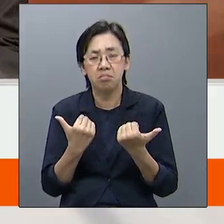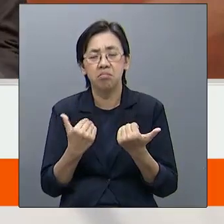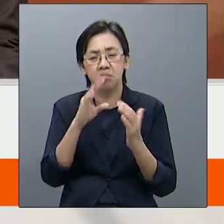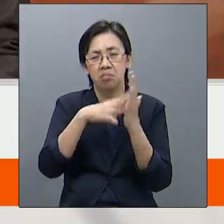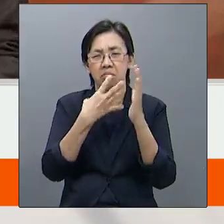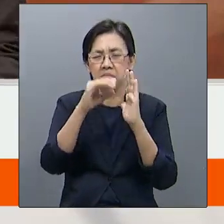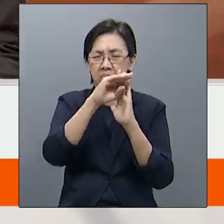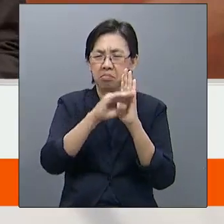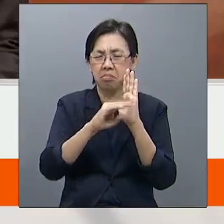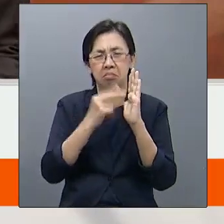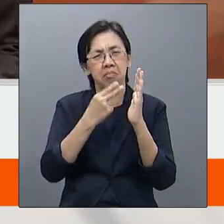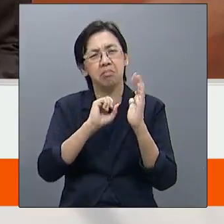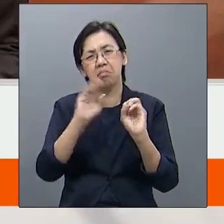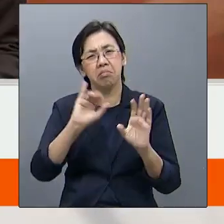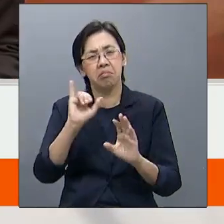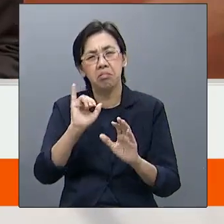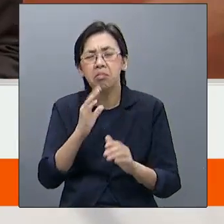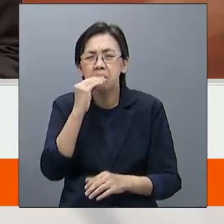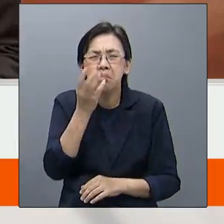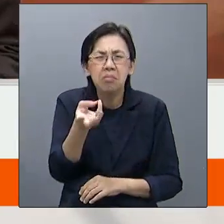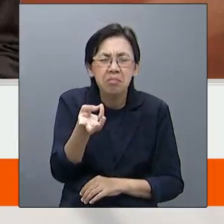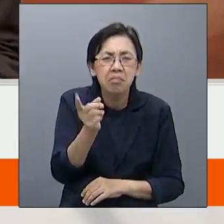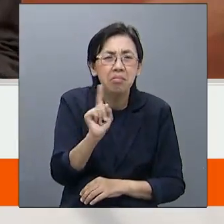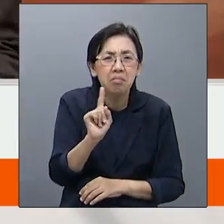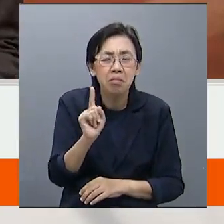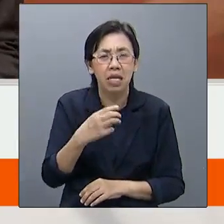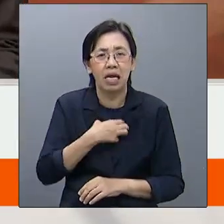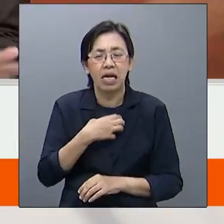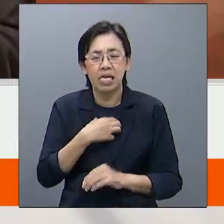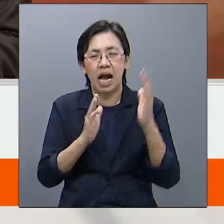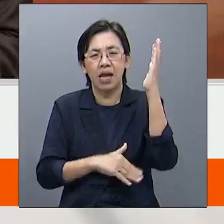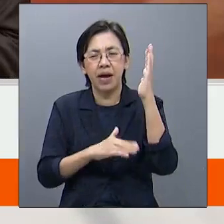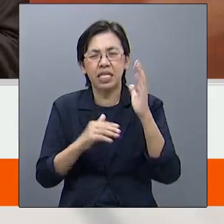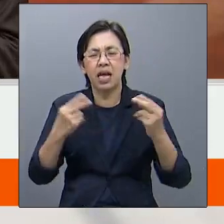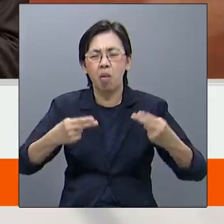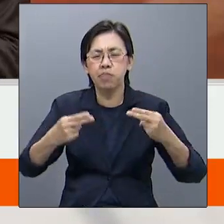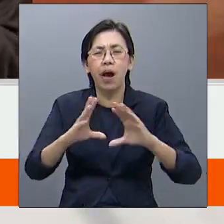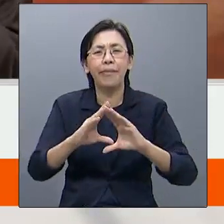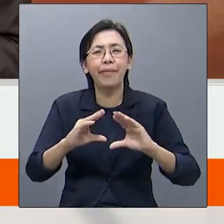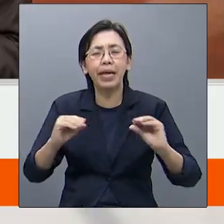เหนอะไรชดเจนมีพูดถึงนิดนึงเรื่องการ kindness may desire